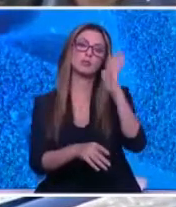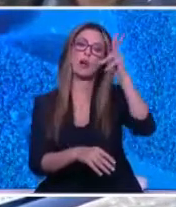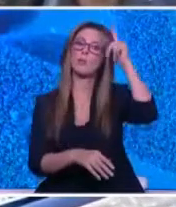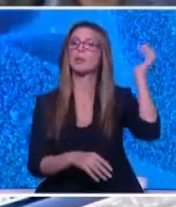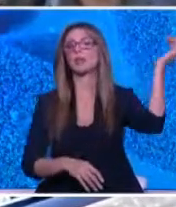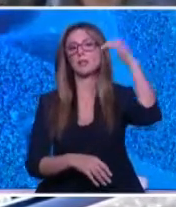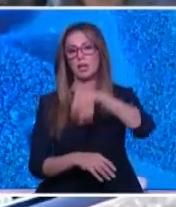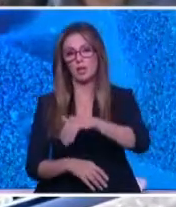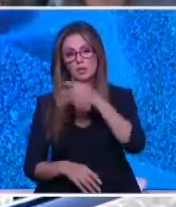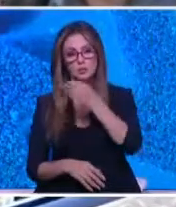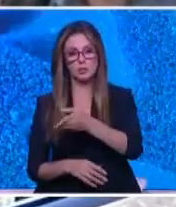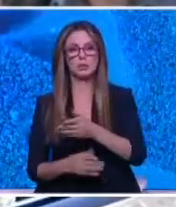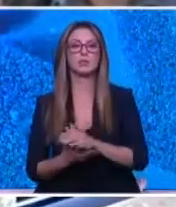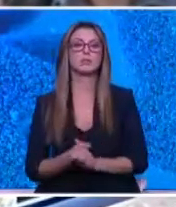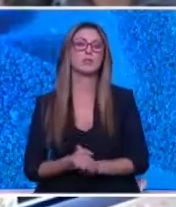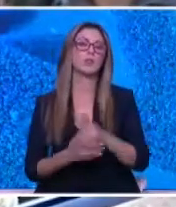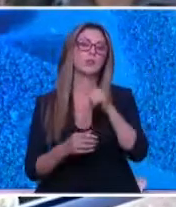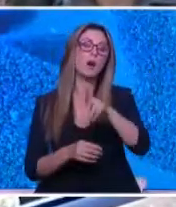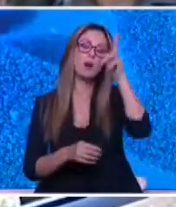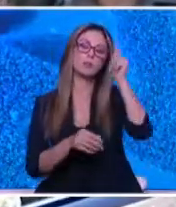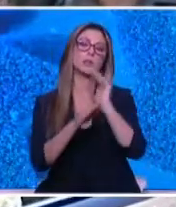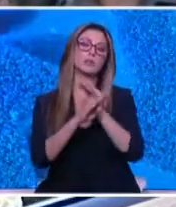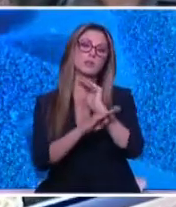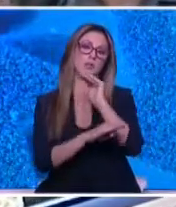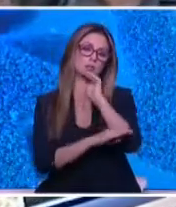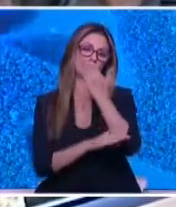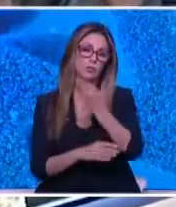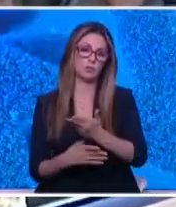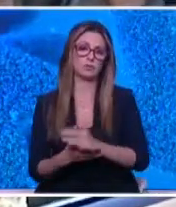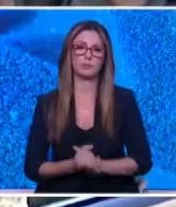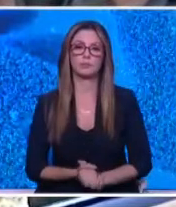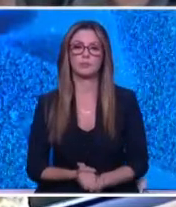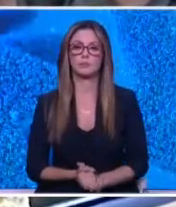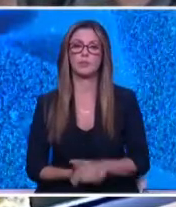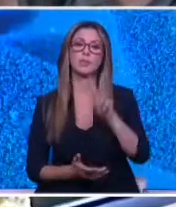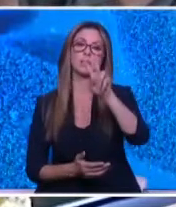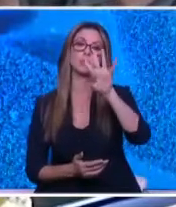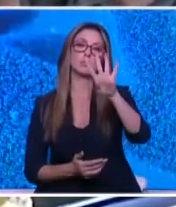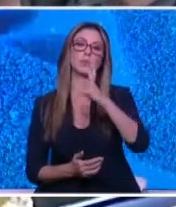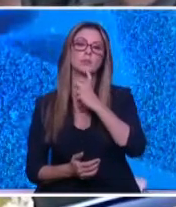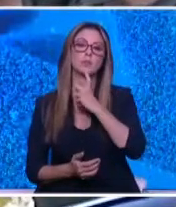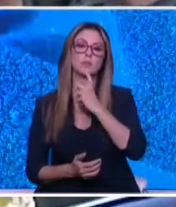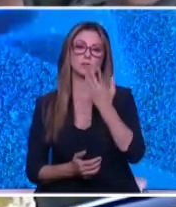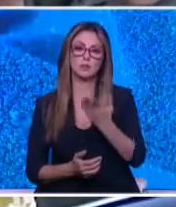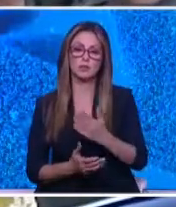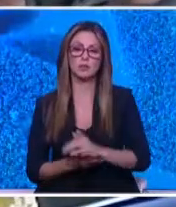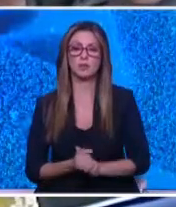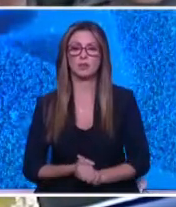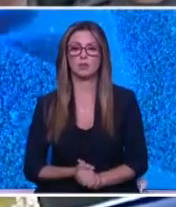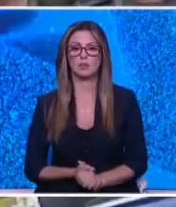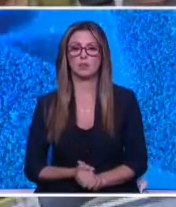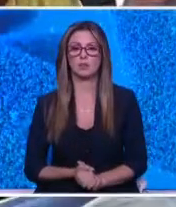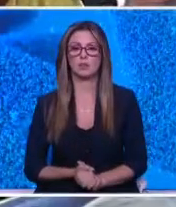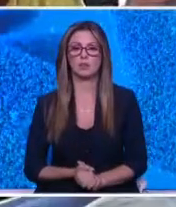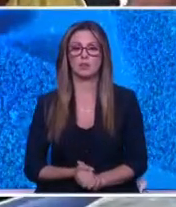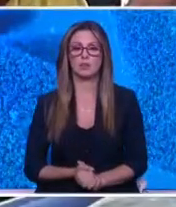Jersey'de, New York şehrine yakın, yine New York şehrine yakın bir yerde yaşayan bir kişi. 24 yaşında Lübnan asıllı birisi.